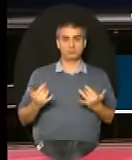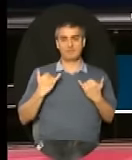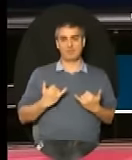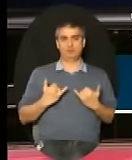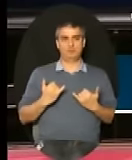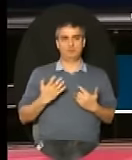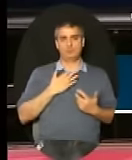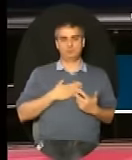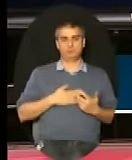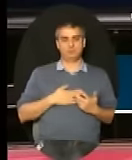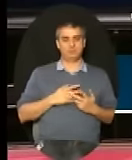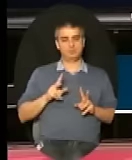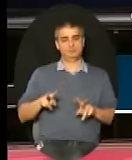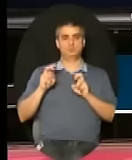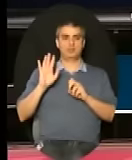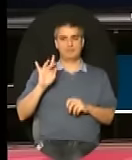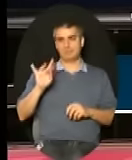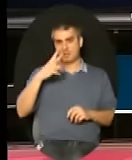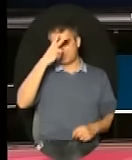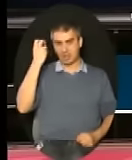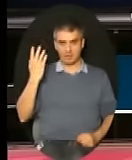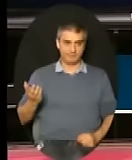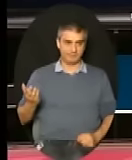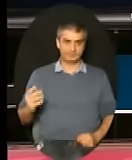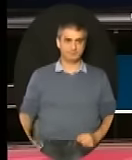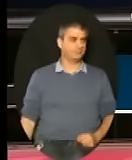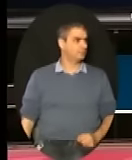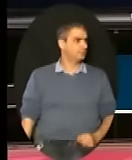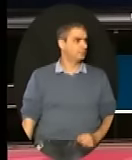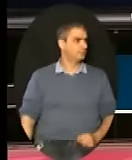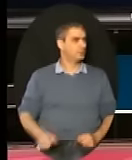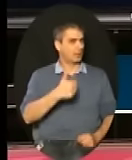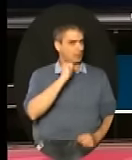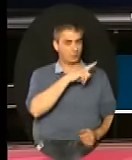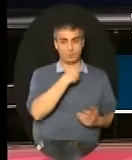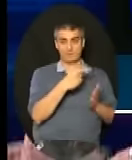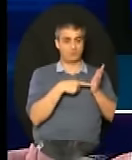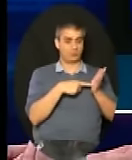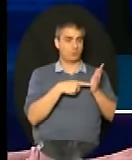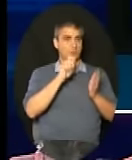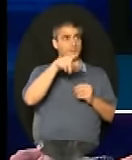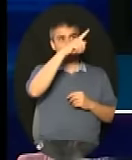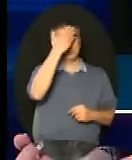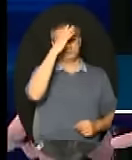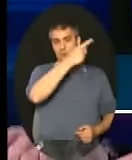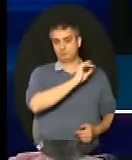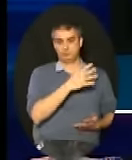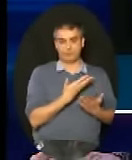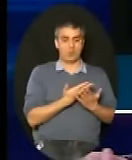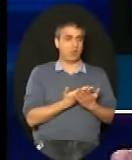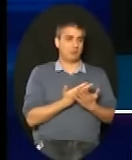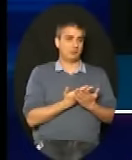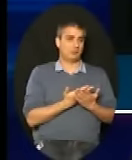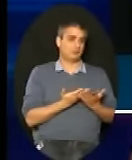ועכשיו מבקש לרכב על הגל גם נגד הערבים. הוא דווקא אתמול הביא דוגמאות מפרלמנטים זרים על מנת